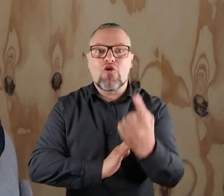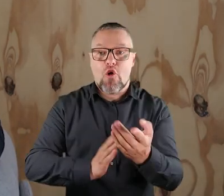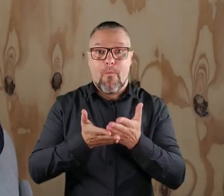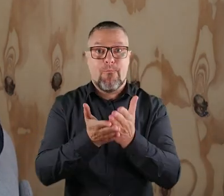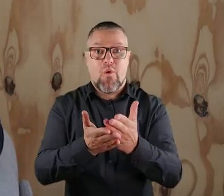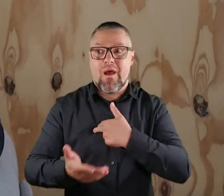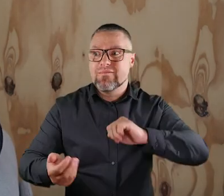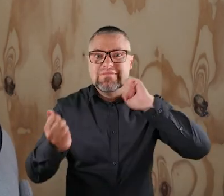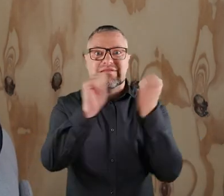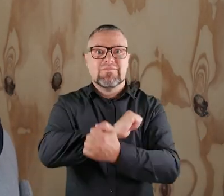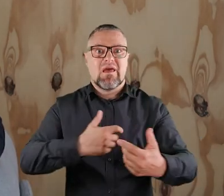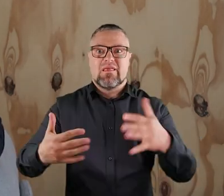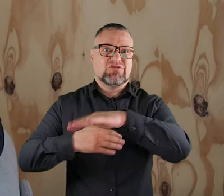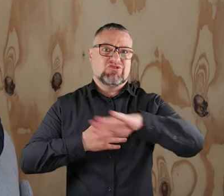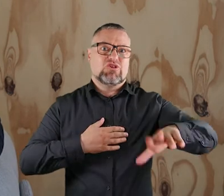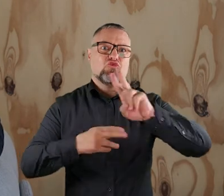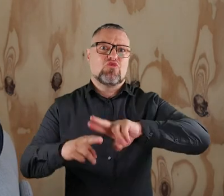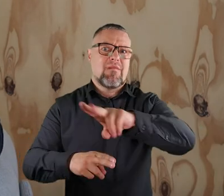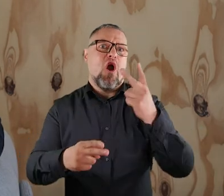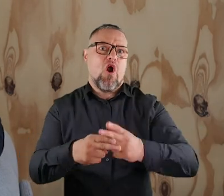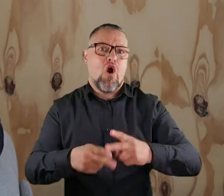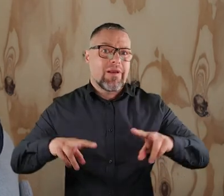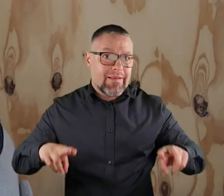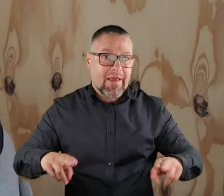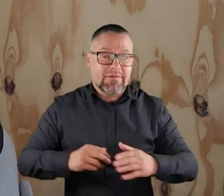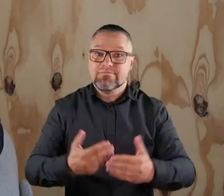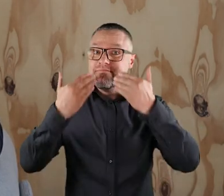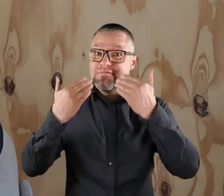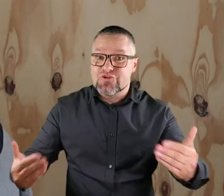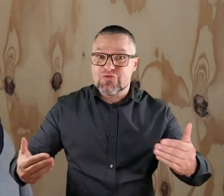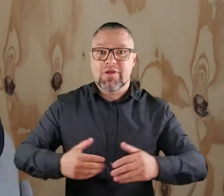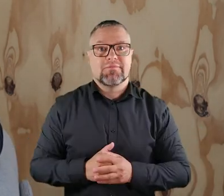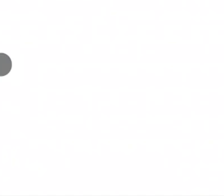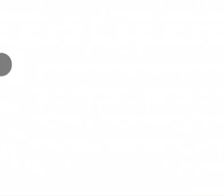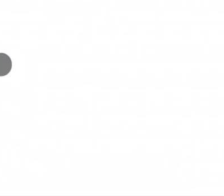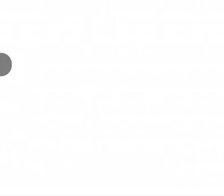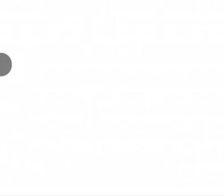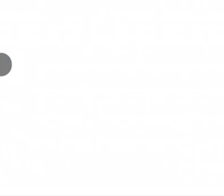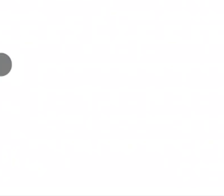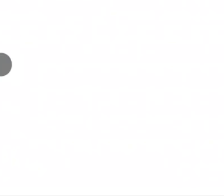rok i pomaga nam zmieniać rzeczywistość dzieci z chorobą nowotworową. Dziękuję.